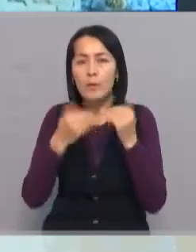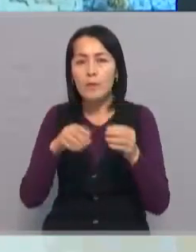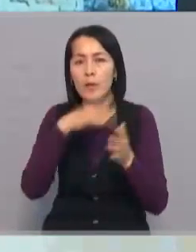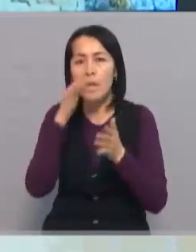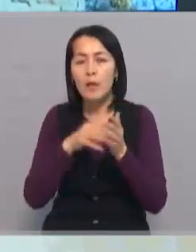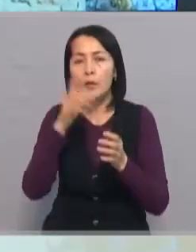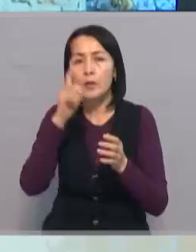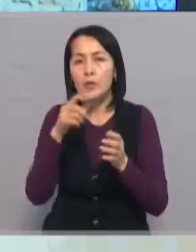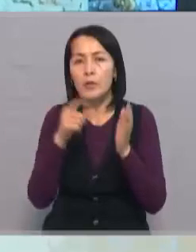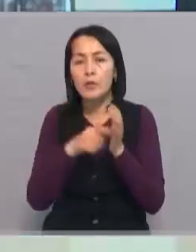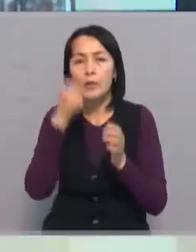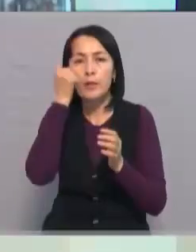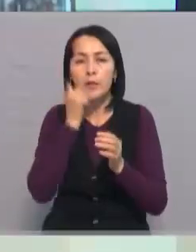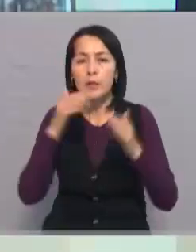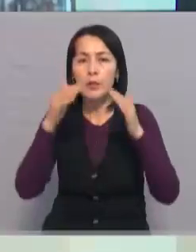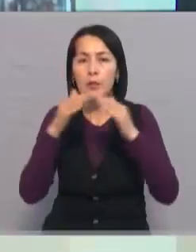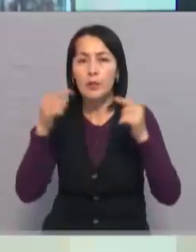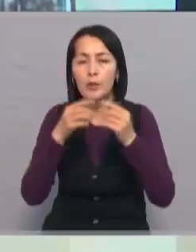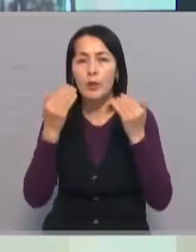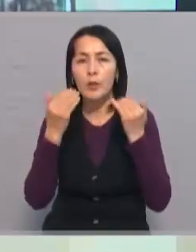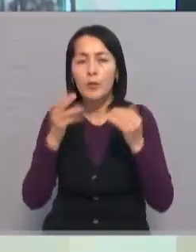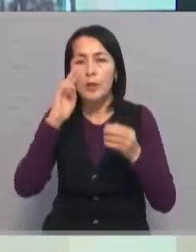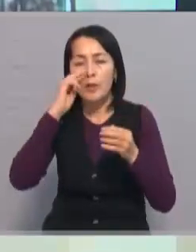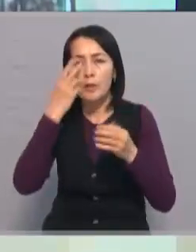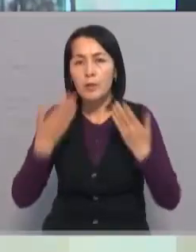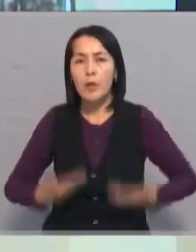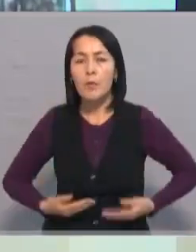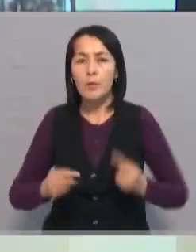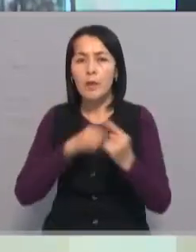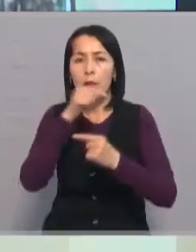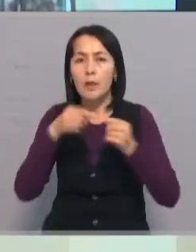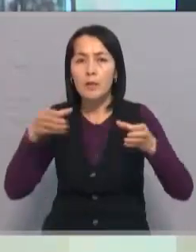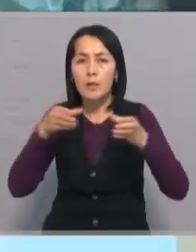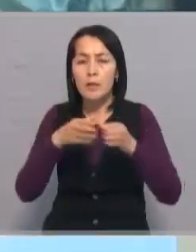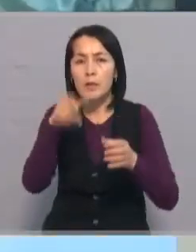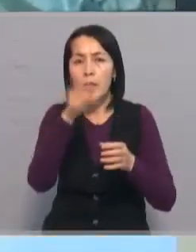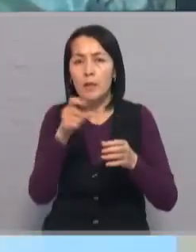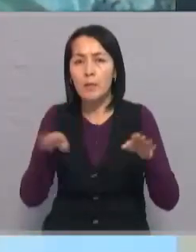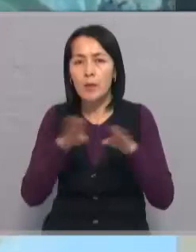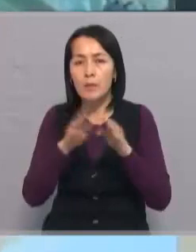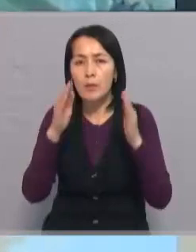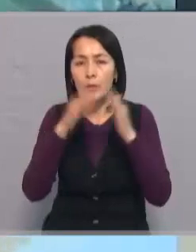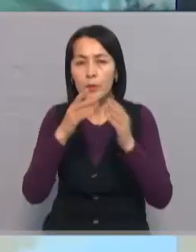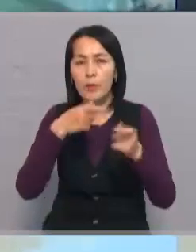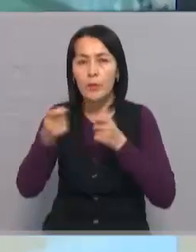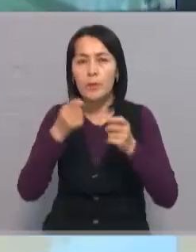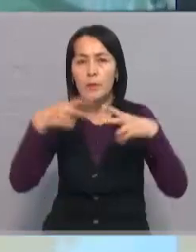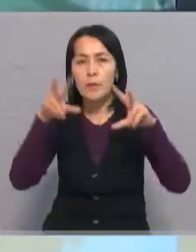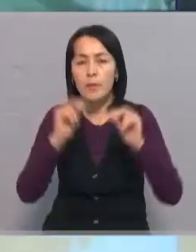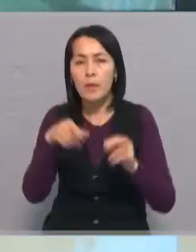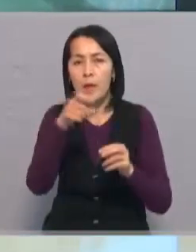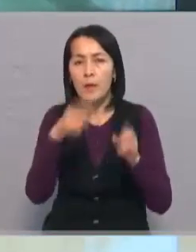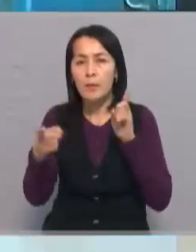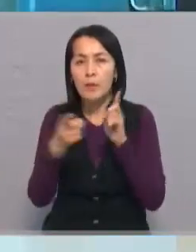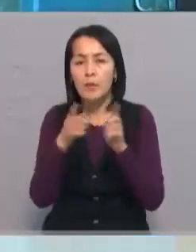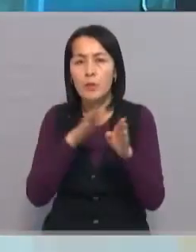шаһарда 107 ескі тұрғын үй анықталған. Бүгін Шымкент әлеуметтік кәсіпкерлік корпорациясының өкілдері мен тұрғын үй басқармасының маманы халықпен